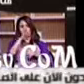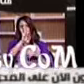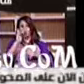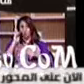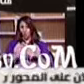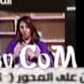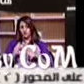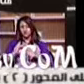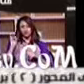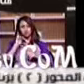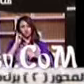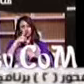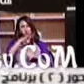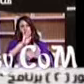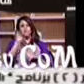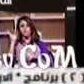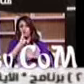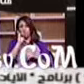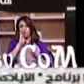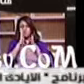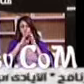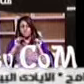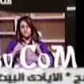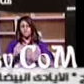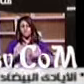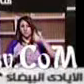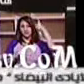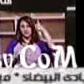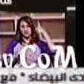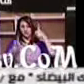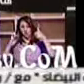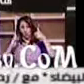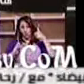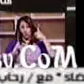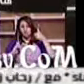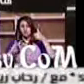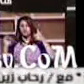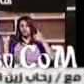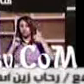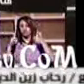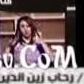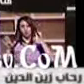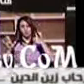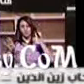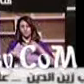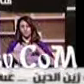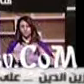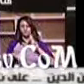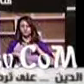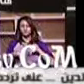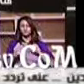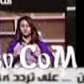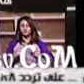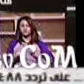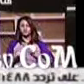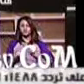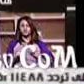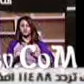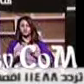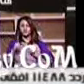لو هناك مبررات موضوعيه وليست مقيدات سياسيه وليست معارضه من اجل المعارضه وليس مساله اعتراض من اجل